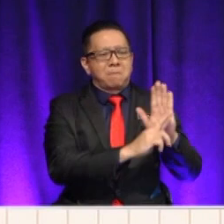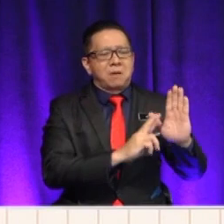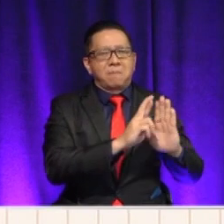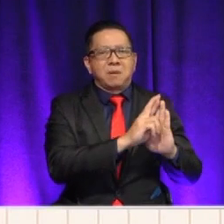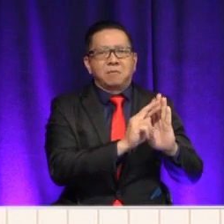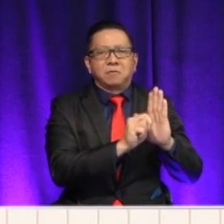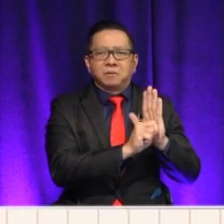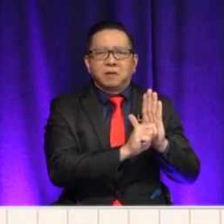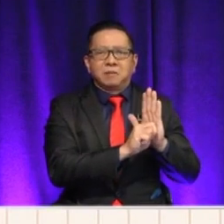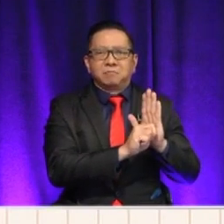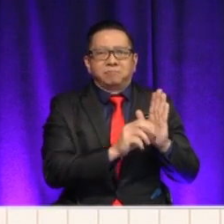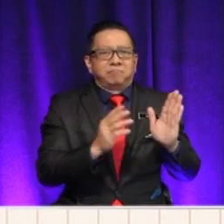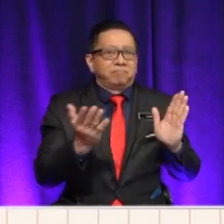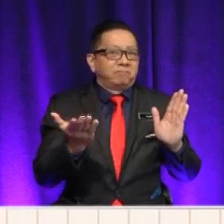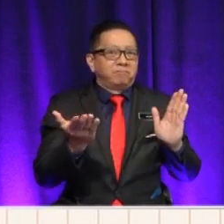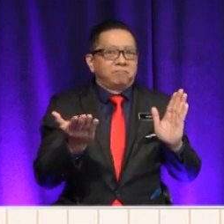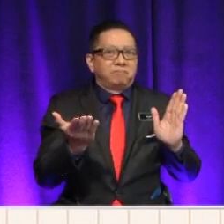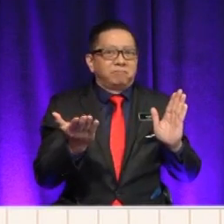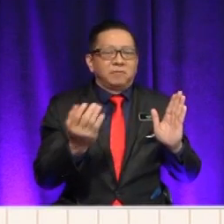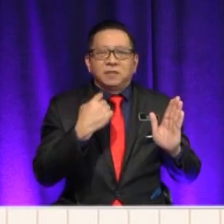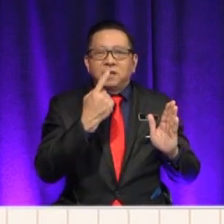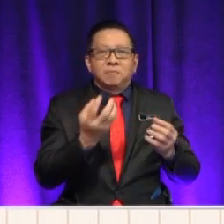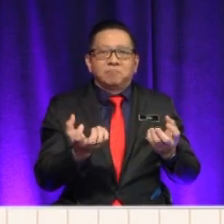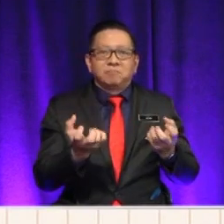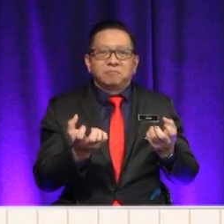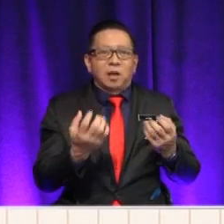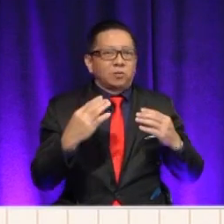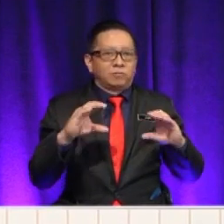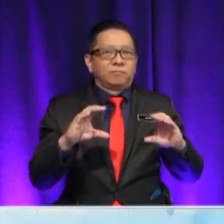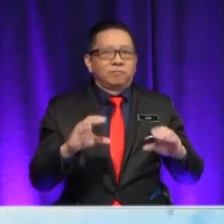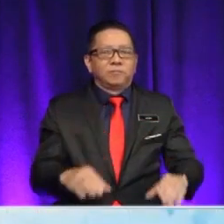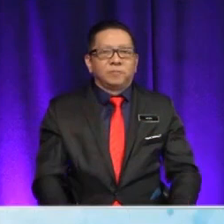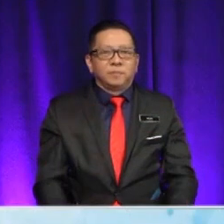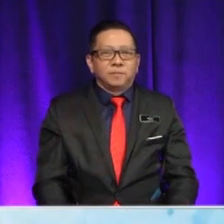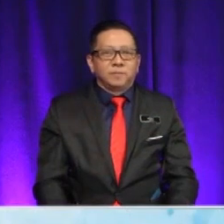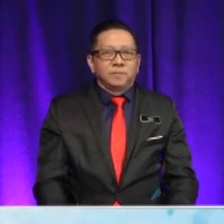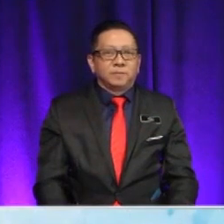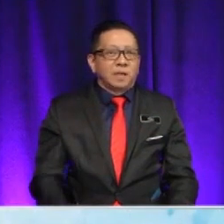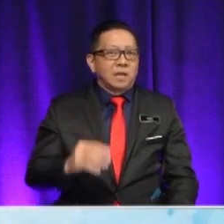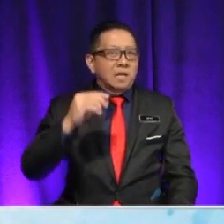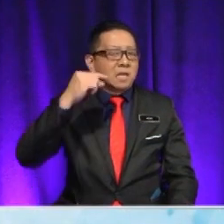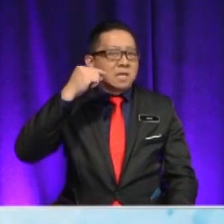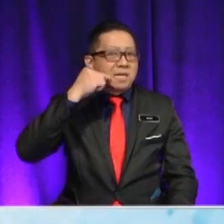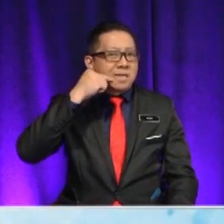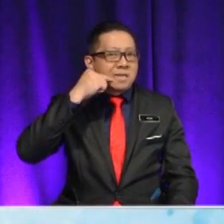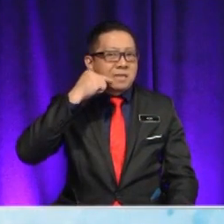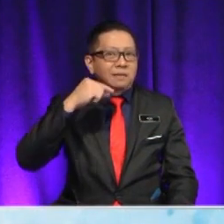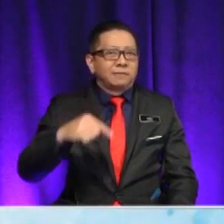rukun negara kita? Siapa nak terangkan? Saya nak cuba Cikgu. Okey, silakan Akilah. Silakan